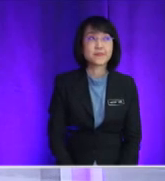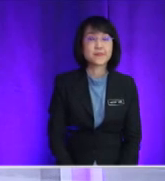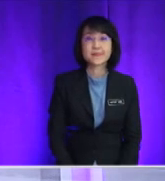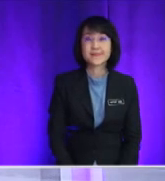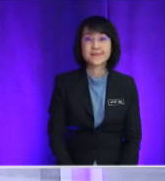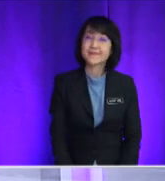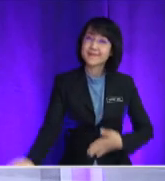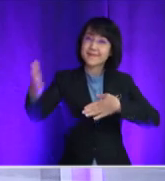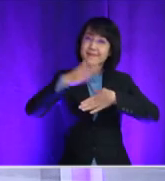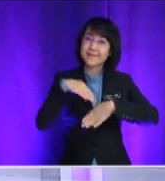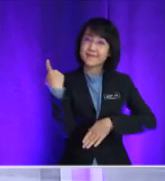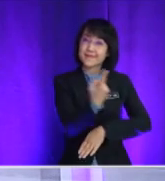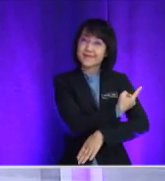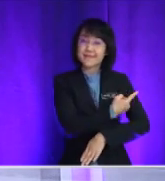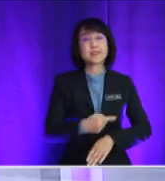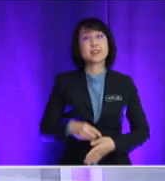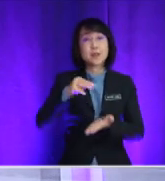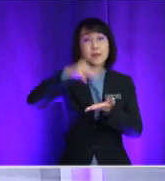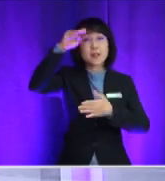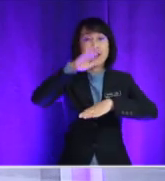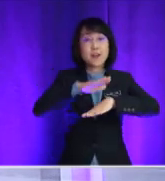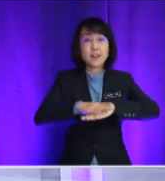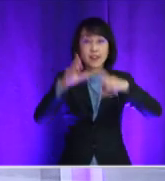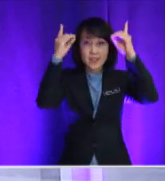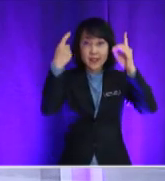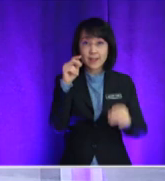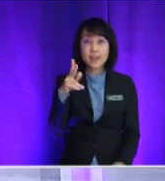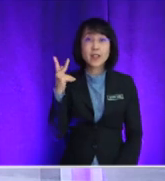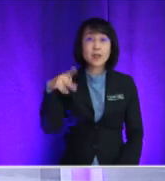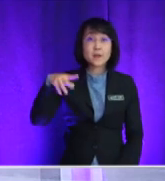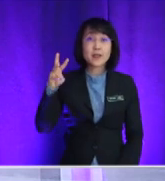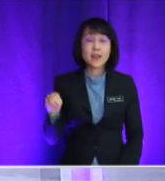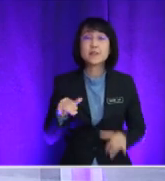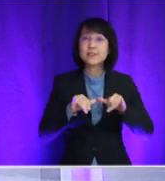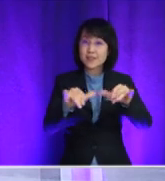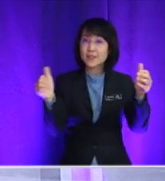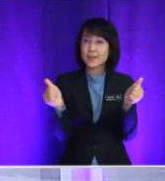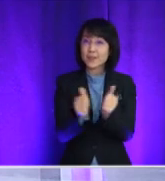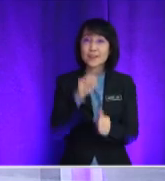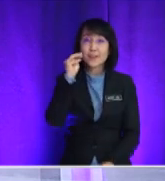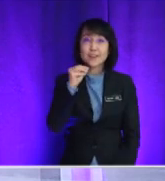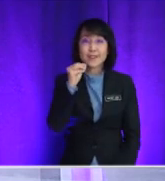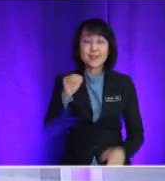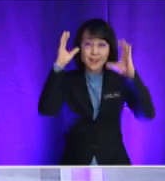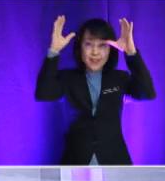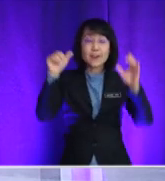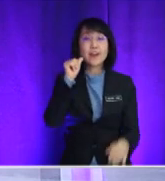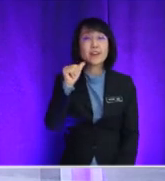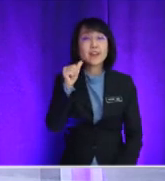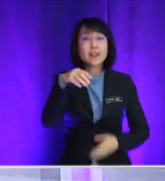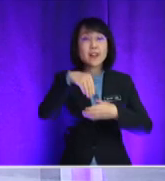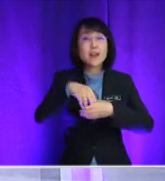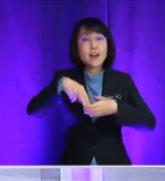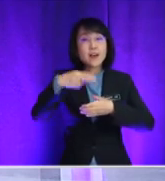baik kembali kita dalam slot Menengah Atas Didit TV KPA masih lagi bersama dengan Mira dan juga Anita dalam